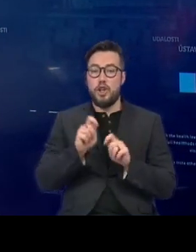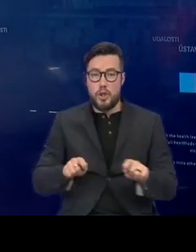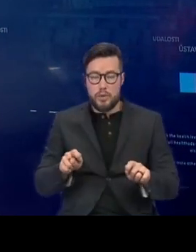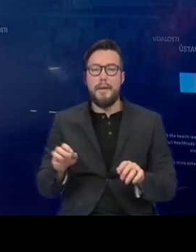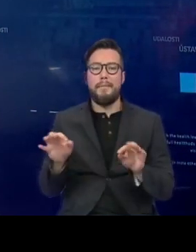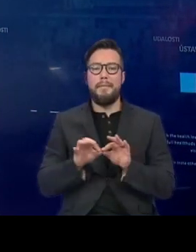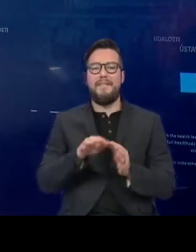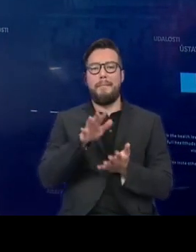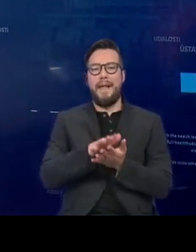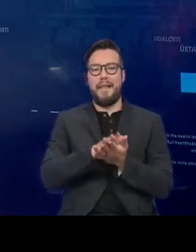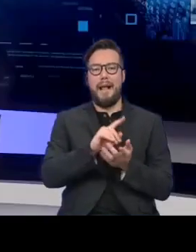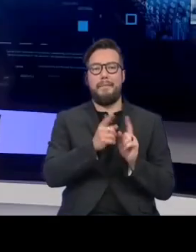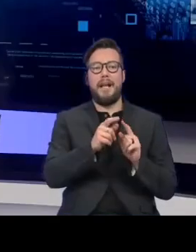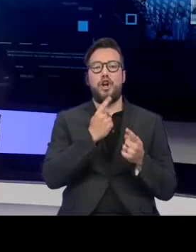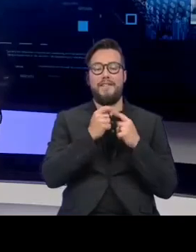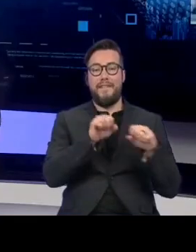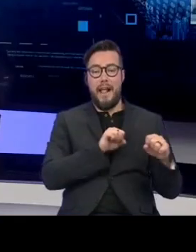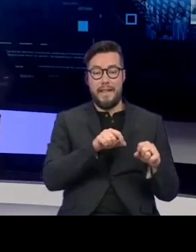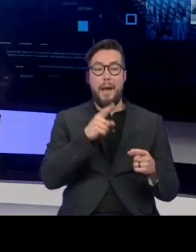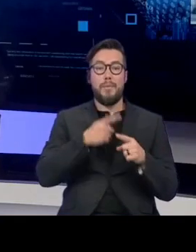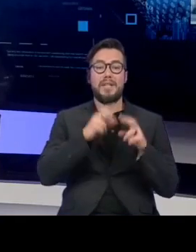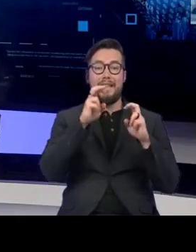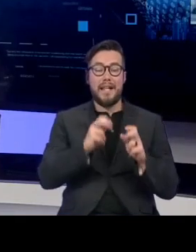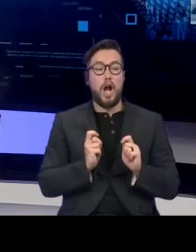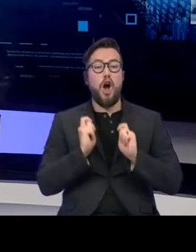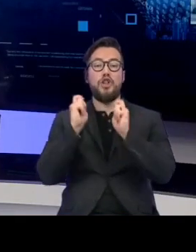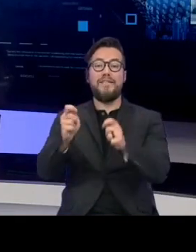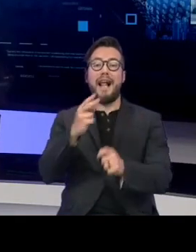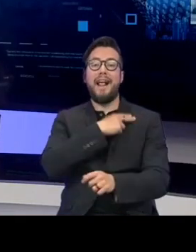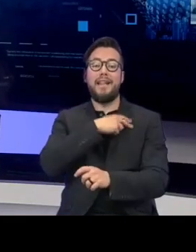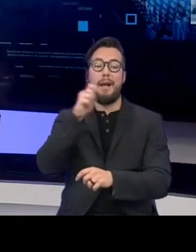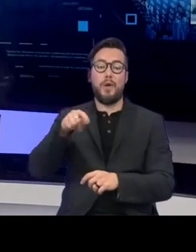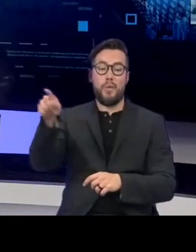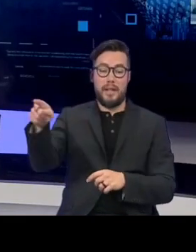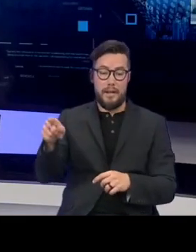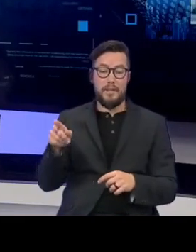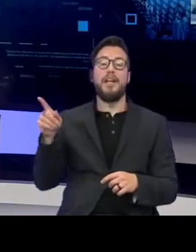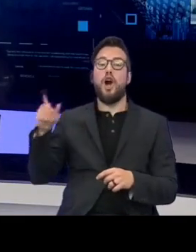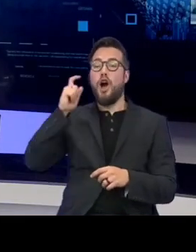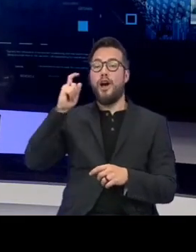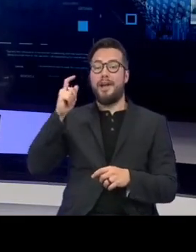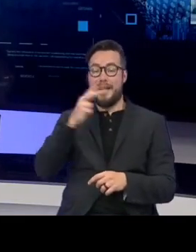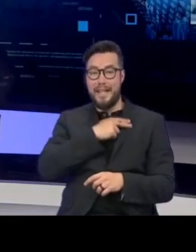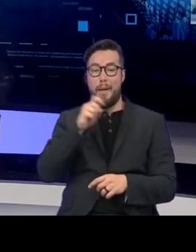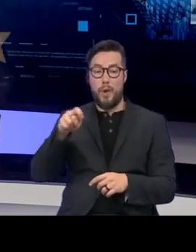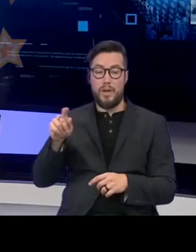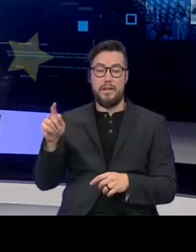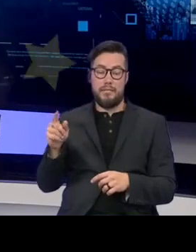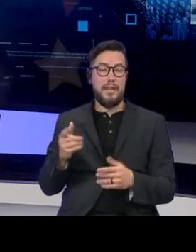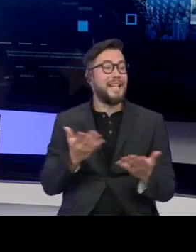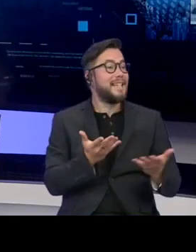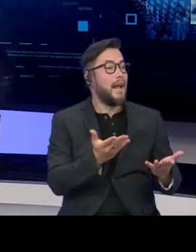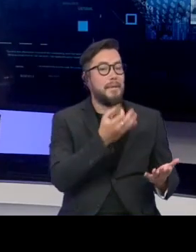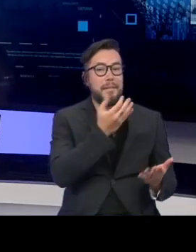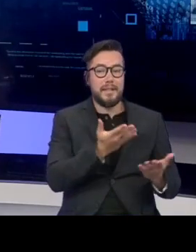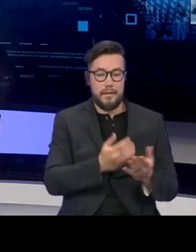vlády, ktorý mimochodom sme celý odozdali vrátane tej analýzy na generálnu prokuratúru. Čiže tie orgány, ktoré ju majú, majú. A viete čo, bez problémov